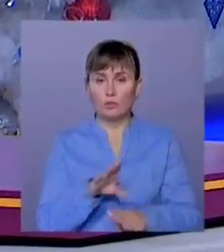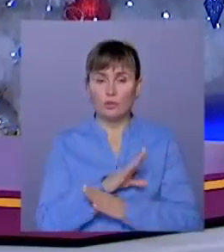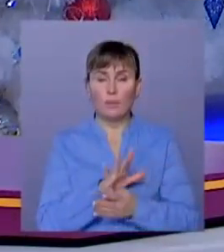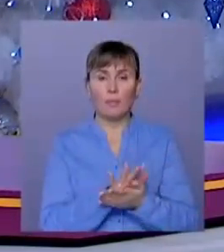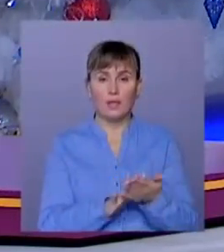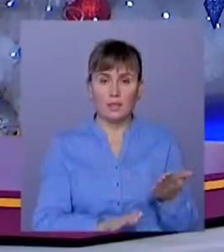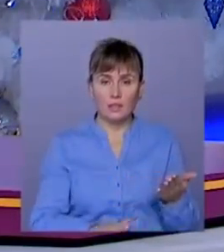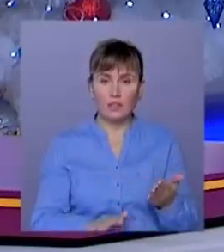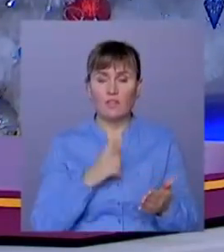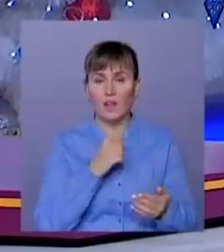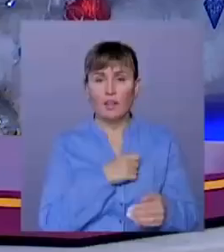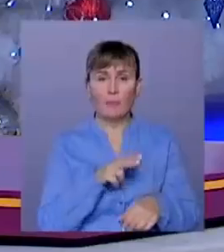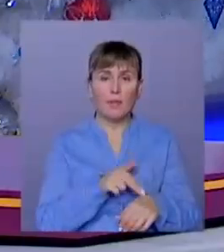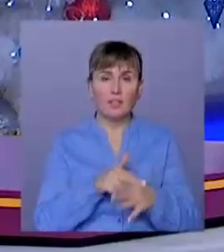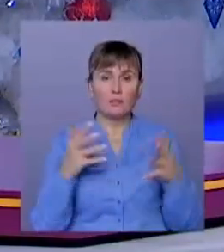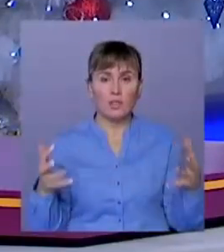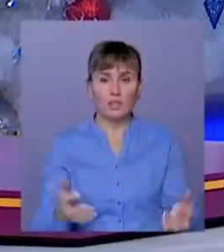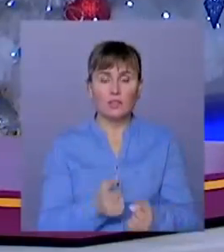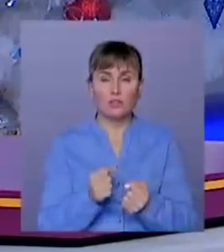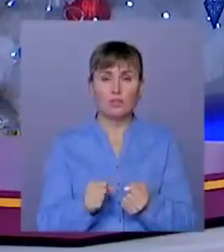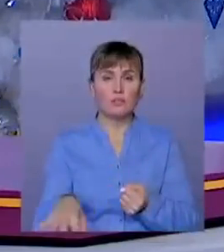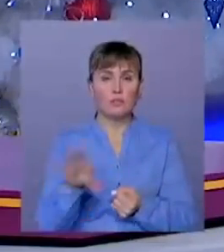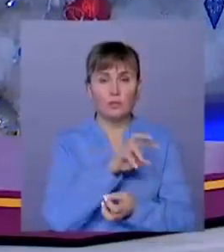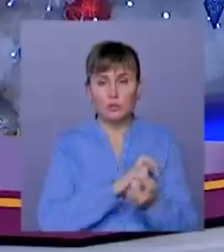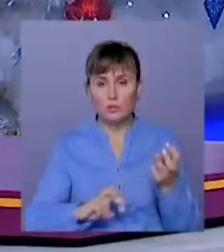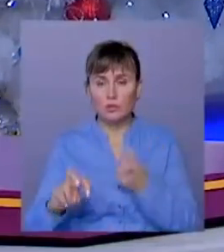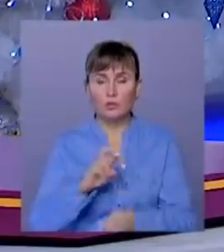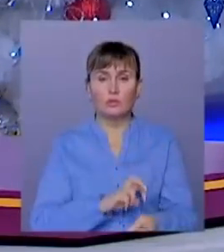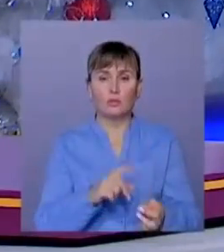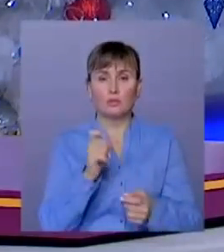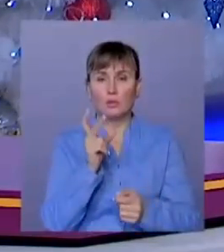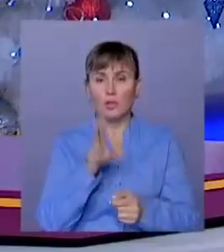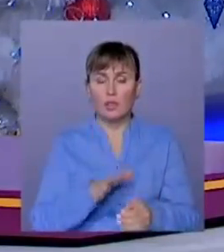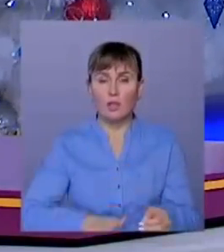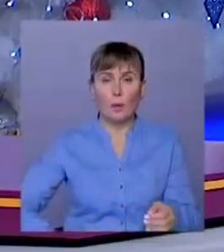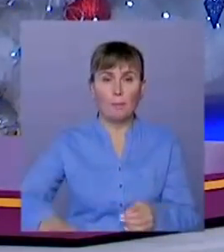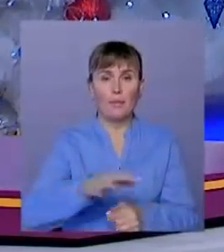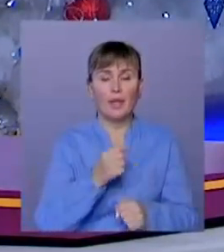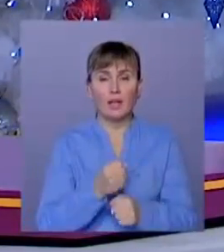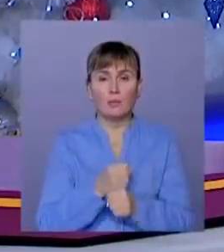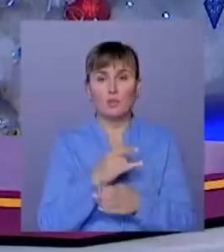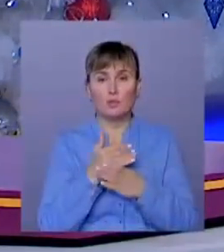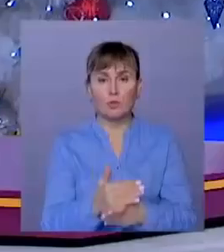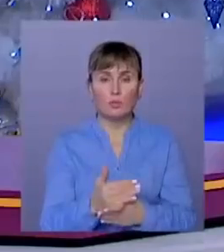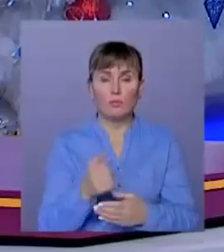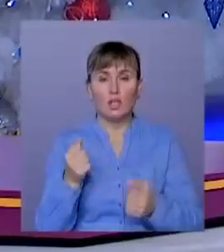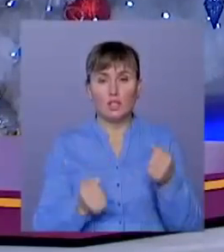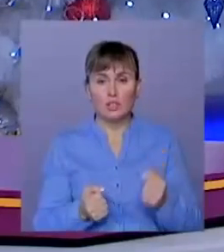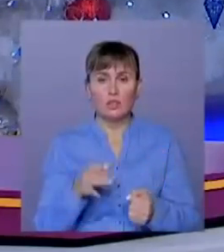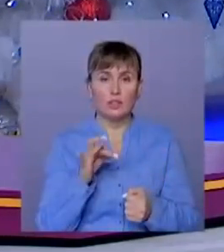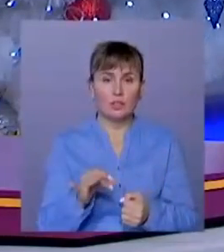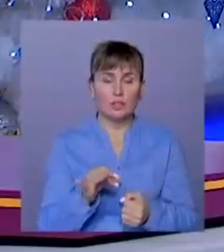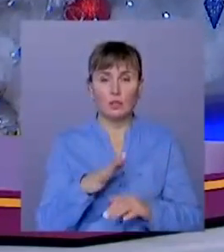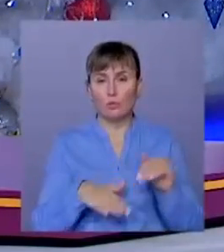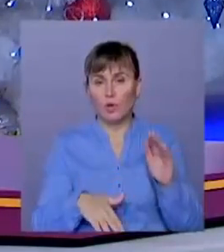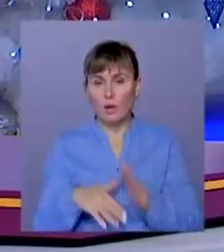расти. Военные, полиция и спасатели прочесывают 100-километровый участок вдоль побережья. Работают и с помощью тяжелой техники, и голыми